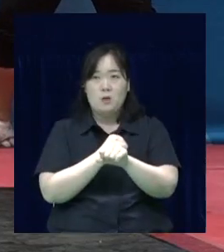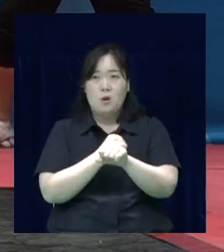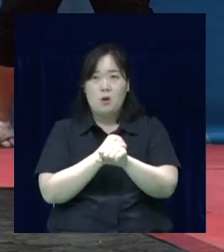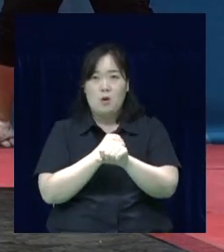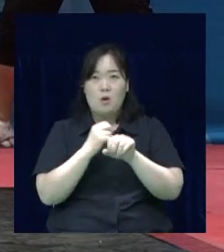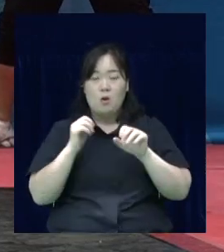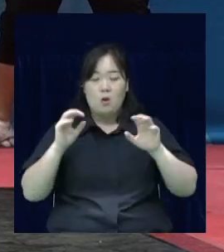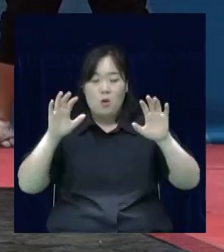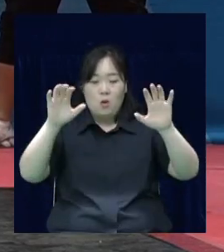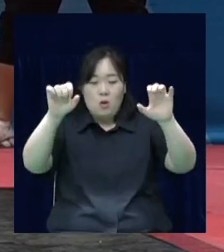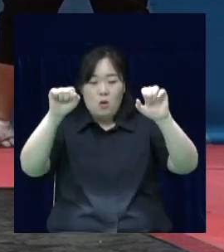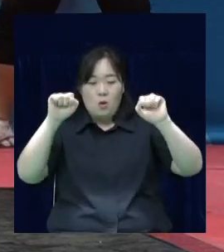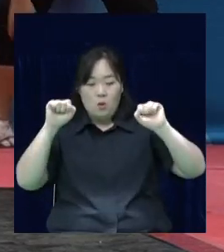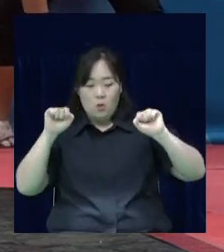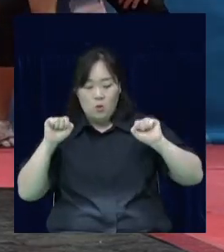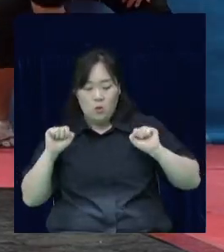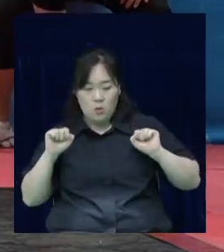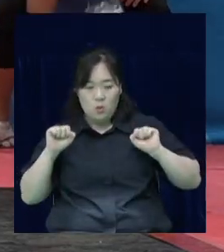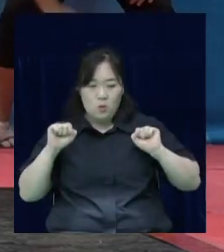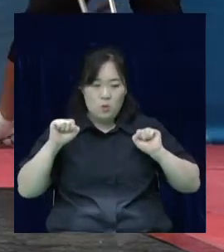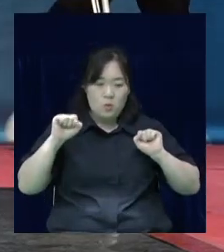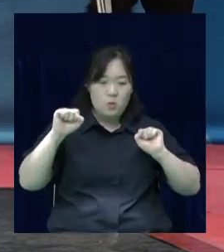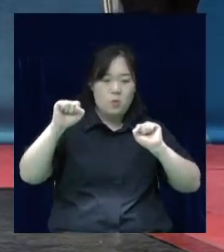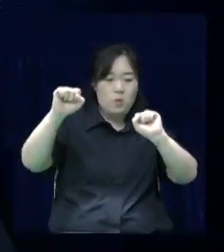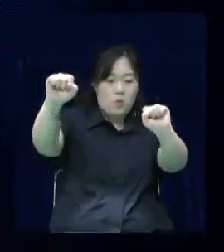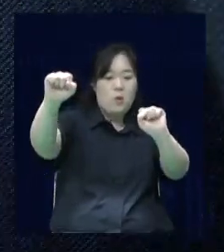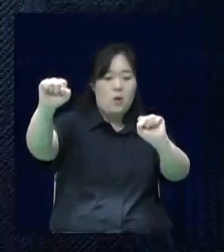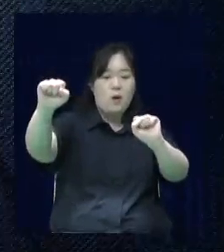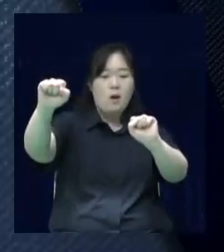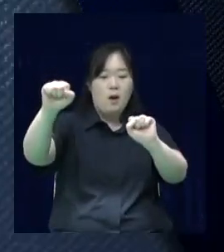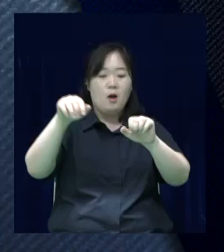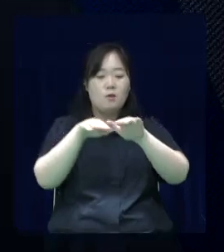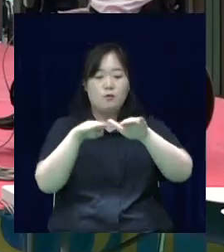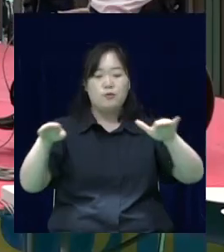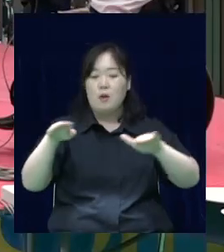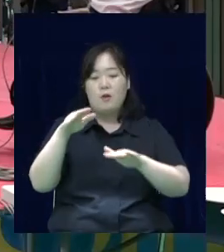완전히 리프트 되지 않았다 보는 거예요. 아, 이 부분이거든요. 예.